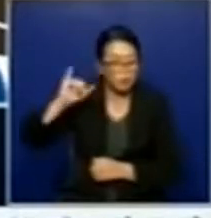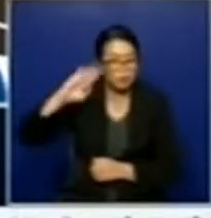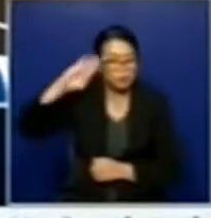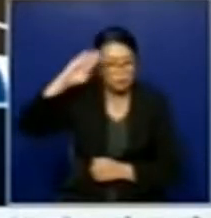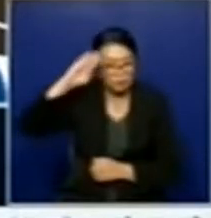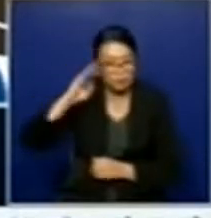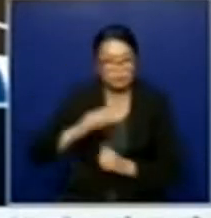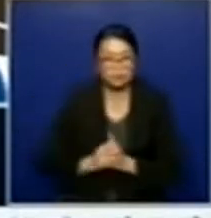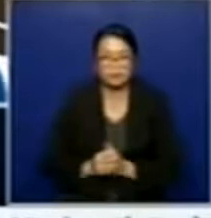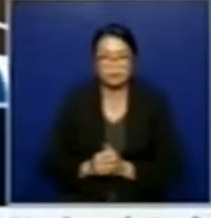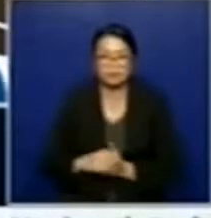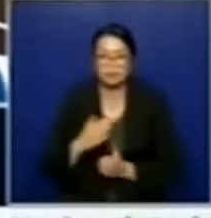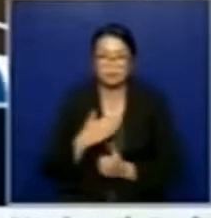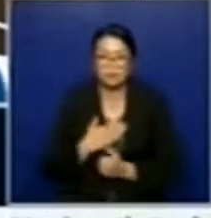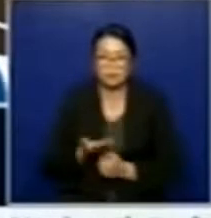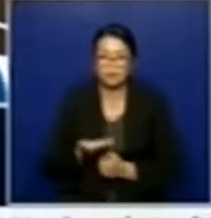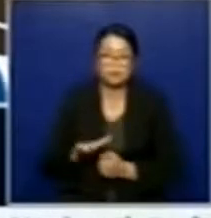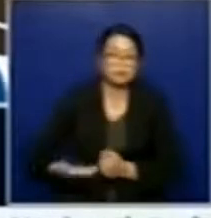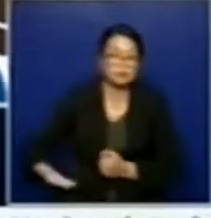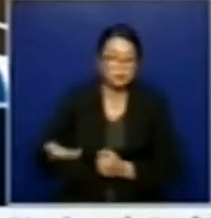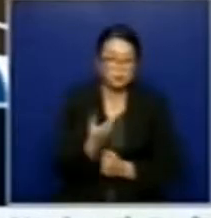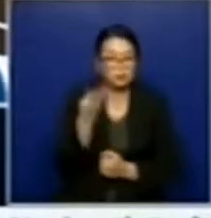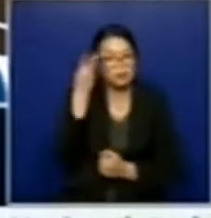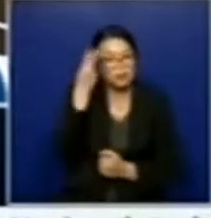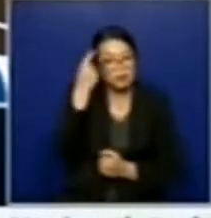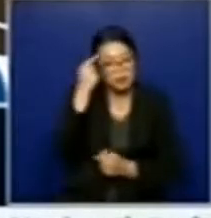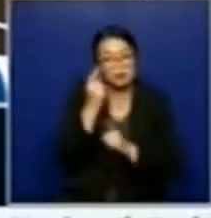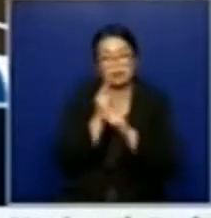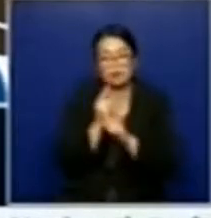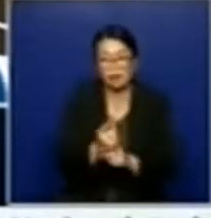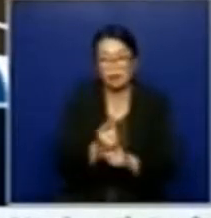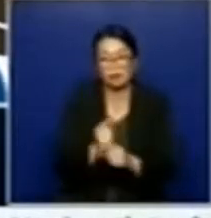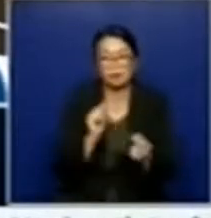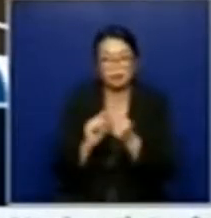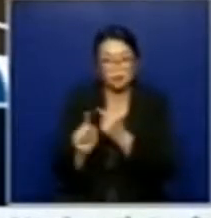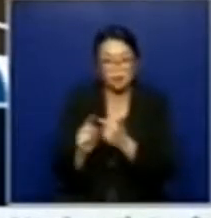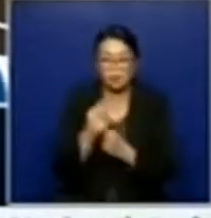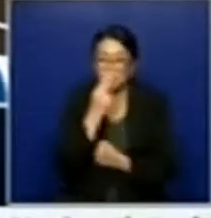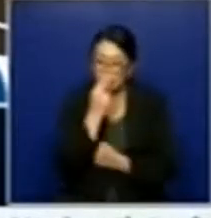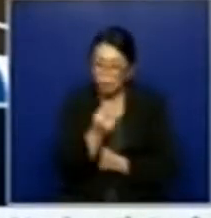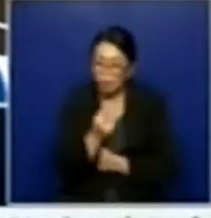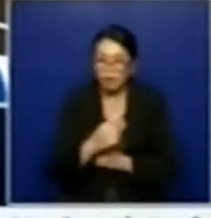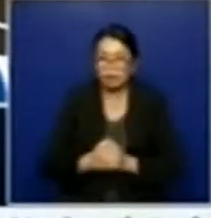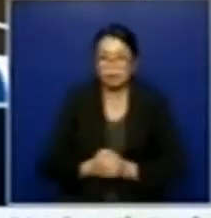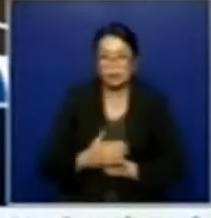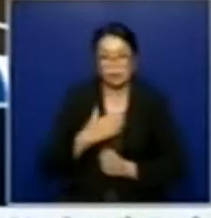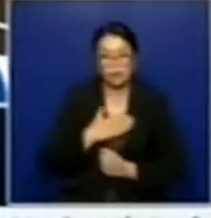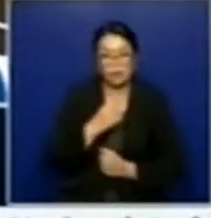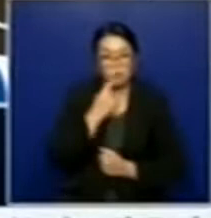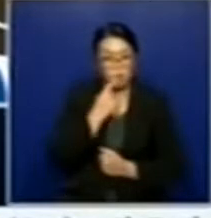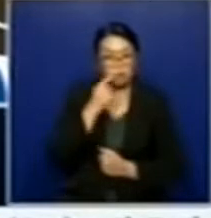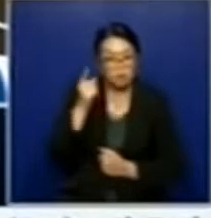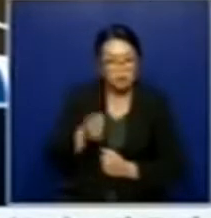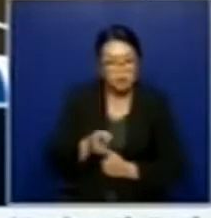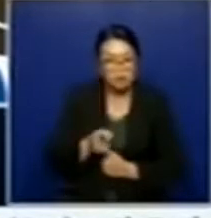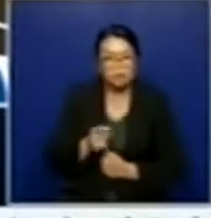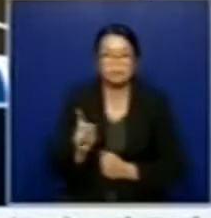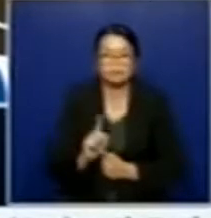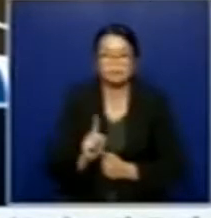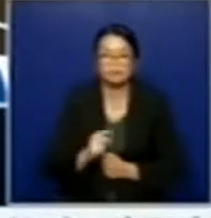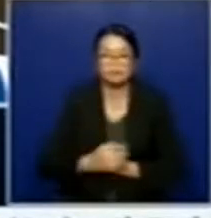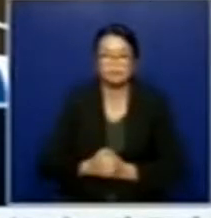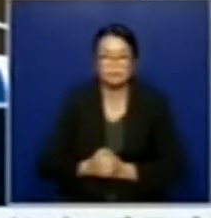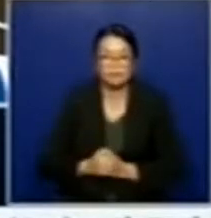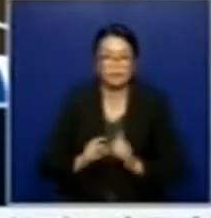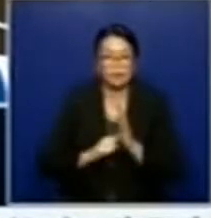มเชิญชวนท่านประธานสมาชิกทุกท่านในที่นี้รวมถึงพี่น้องประชาชนมาพิสูจน์กันครับว่าที่ผมกล่าวหามันจริงหรือเปล่าเริ่ม